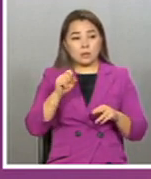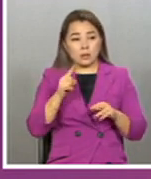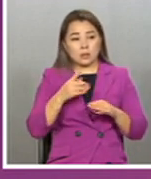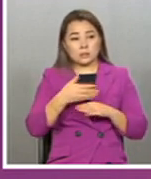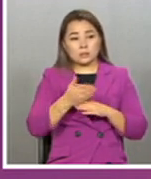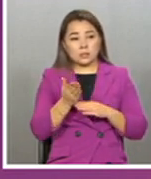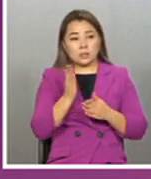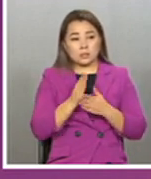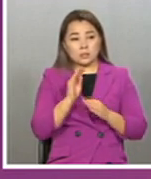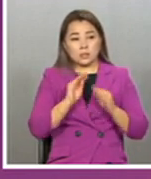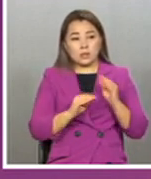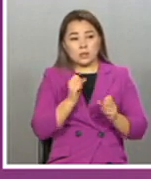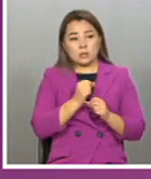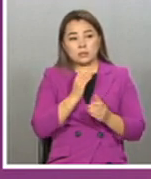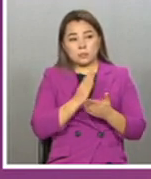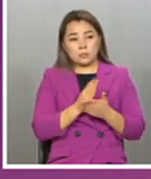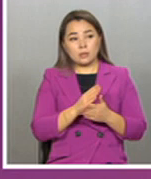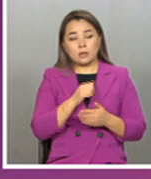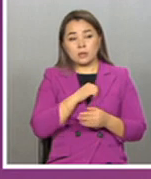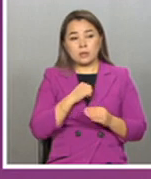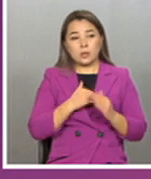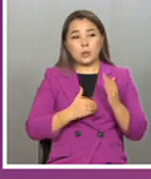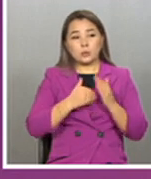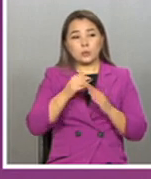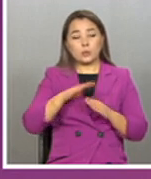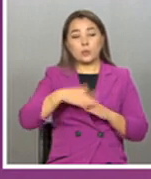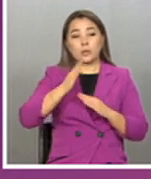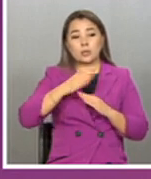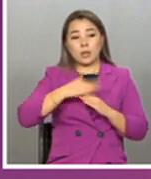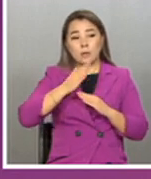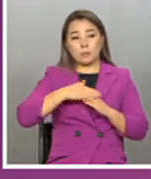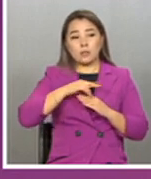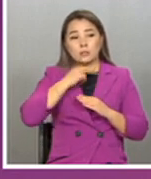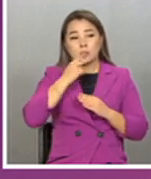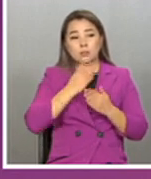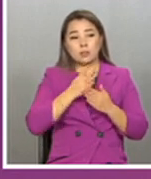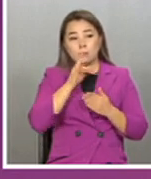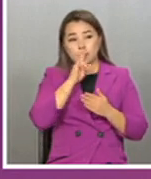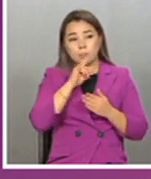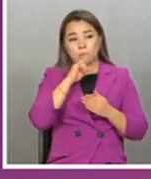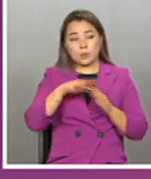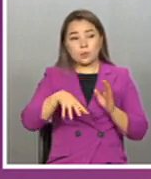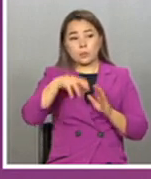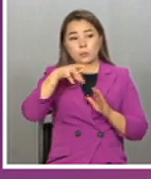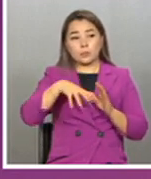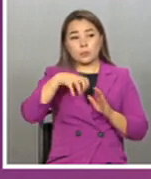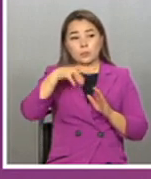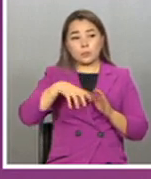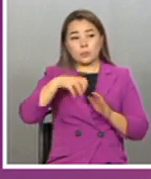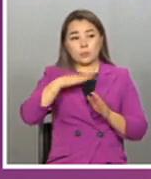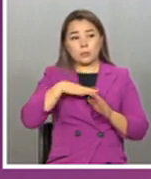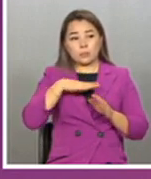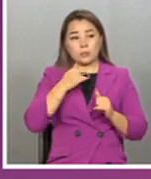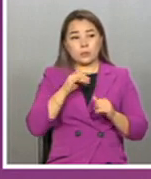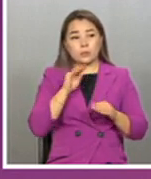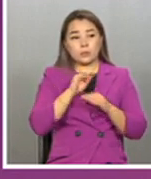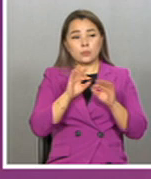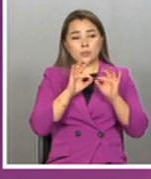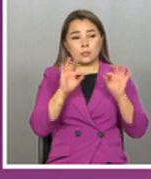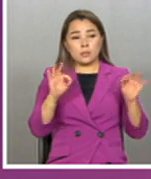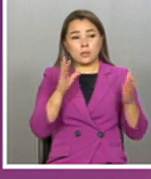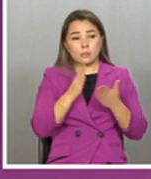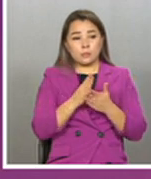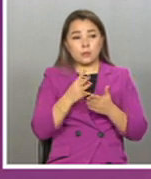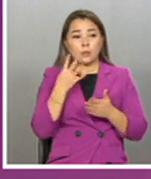табылады. Клапандардың жоғарғы жағында көріп отырғандарыңыздай, жанармай сондырғыш білтесі орналасқан. Енді 4